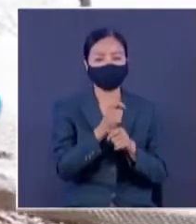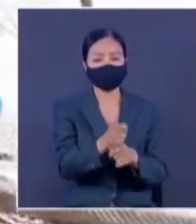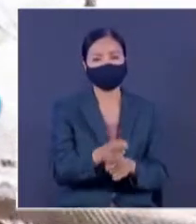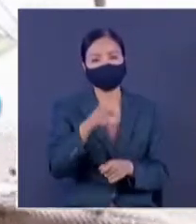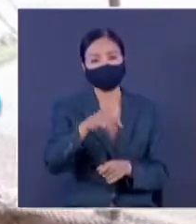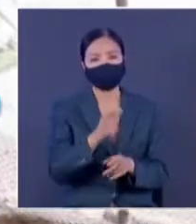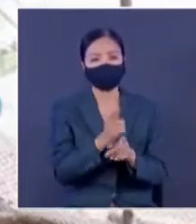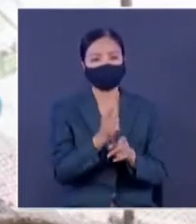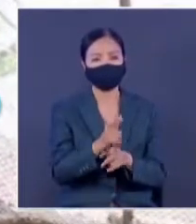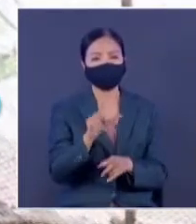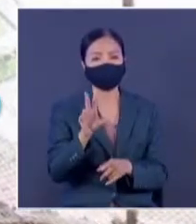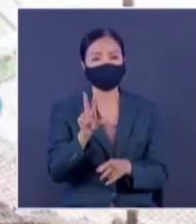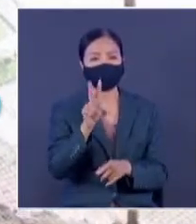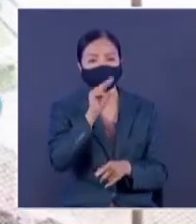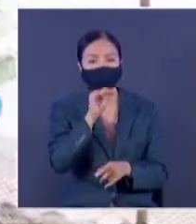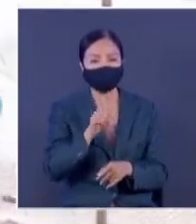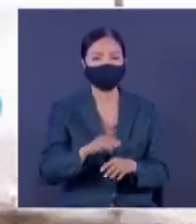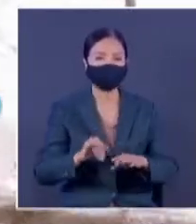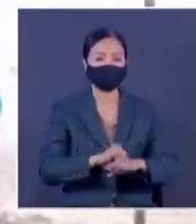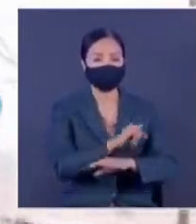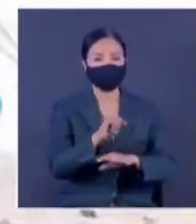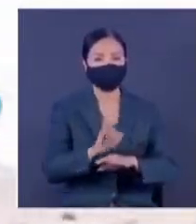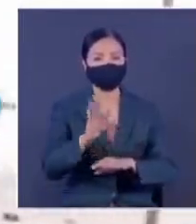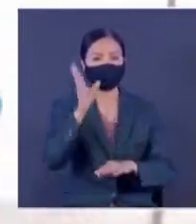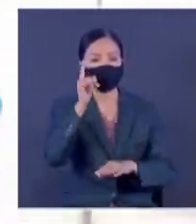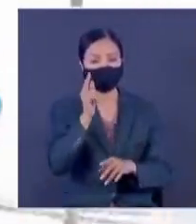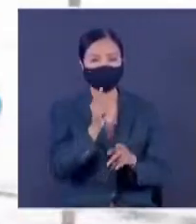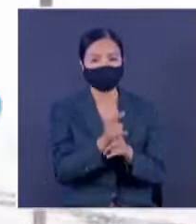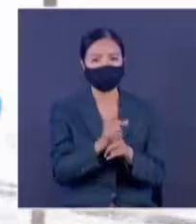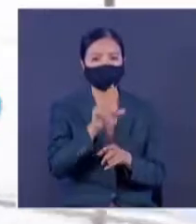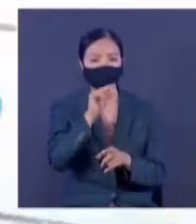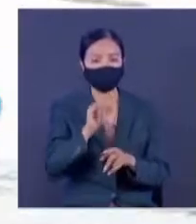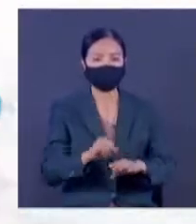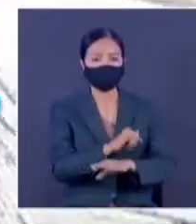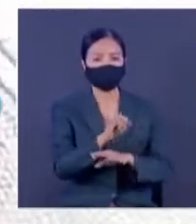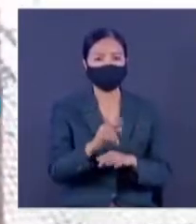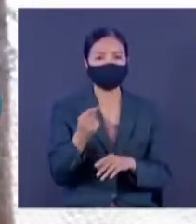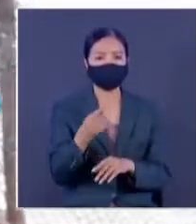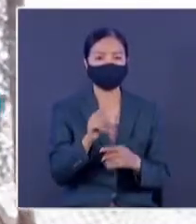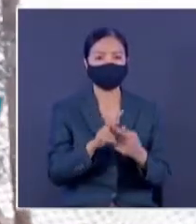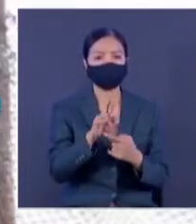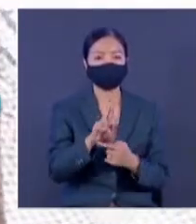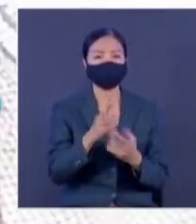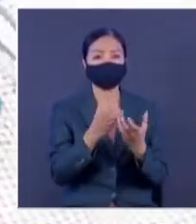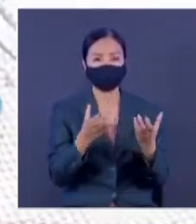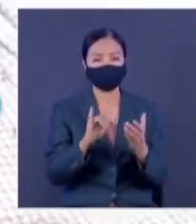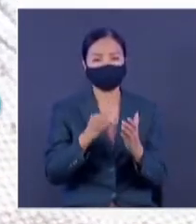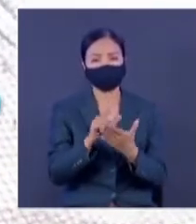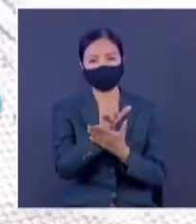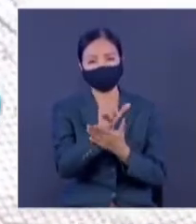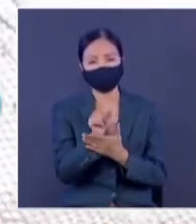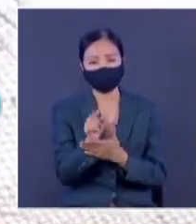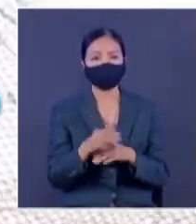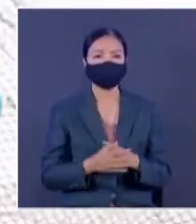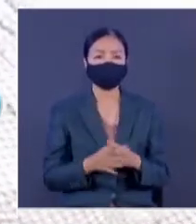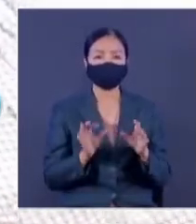ตรด้วยการเลี้ยงเป็ดไข่บนพื้นที่ว่างนะคะของพ่อแม่ในชื่อไร่ทานธรรมในจังหวัดเลยการเลี้ยงเป็ดที่นี่นะคะ